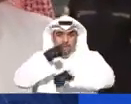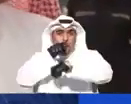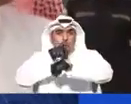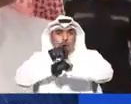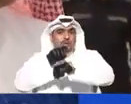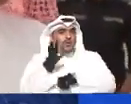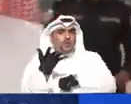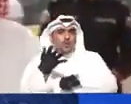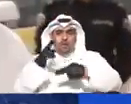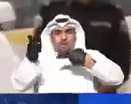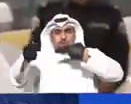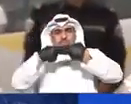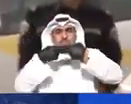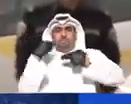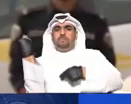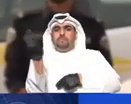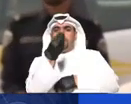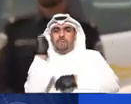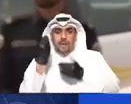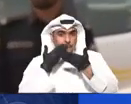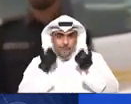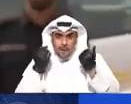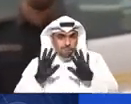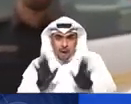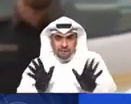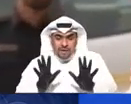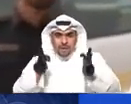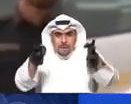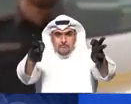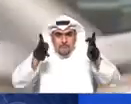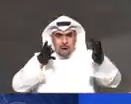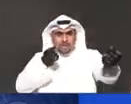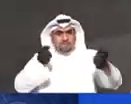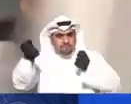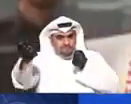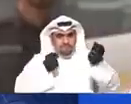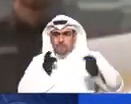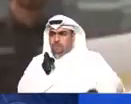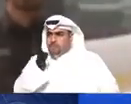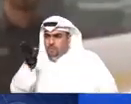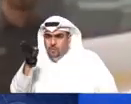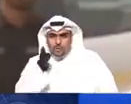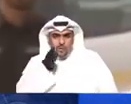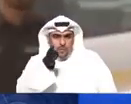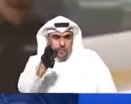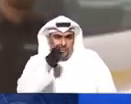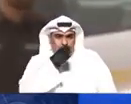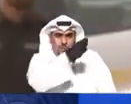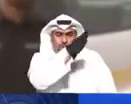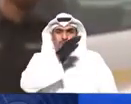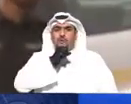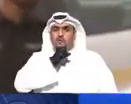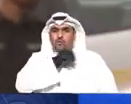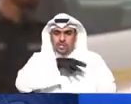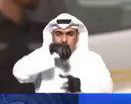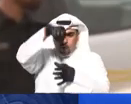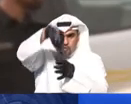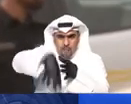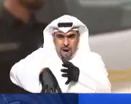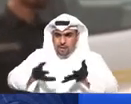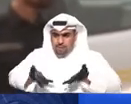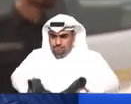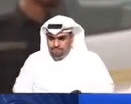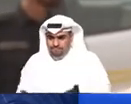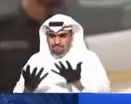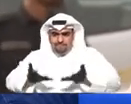راح يلجون الى استغلال فترة الحظر بسبب وقوف حركة الآليات والسيارات، وهذا راح يساعدنا على سرعة الانجاز